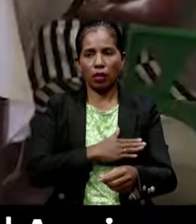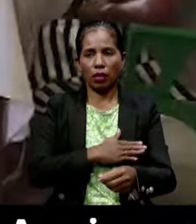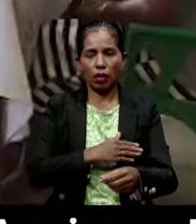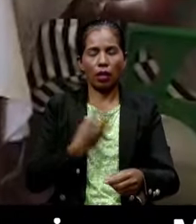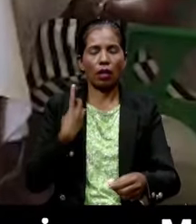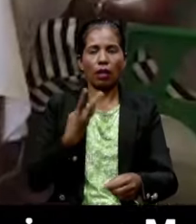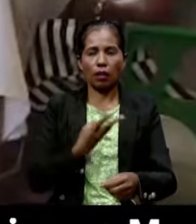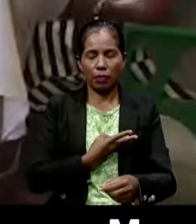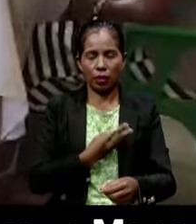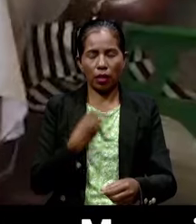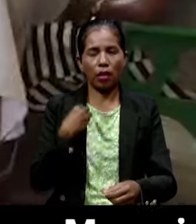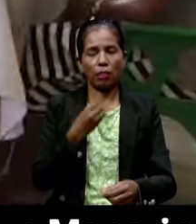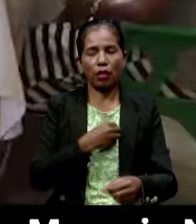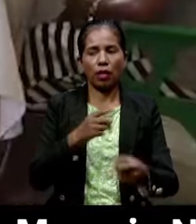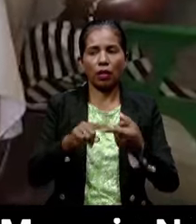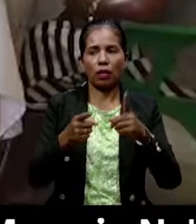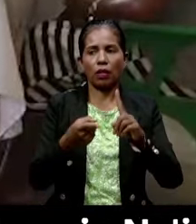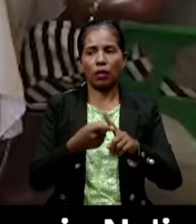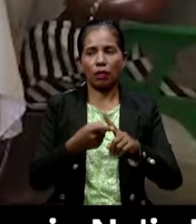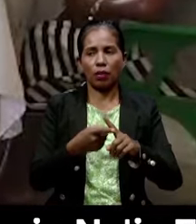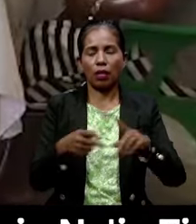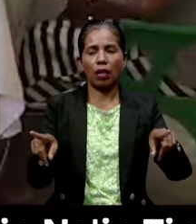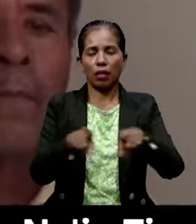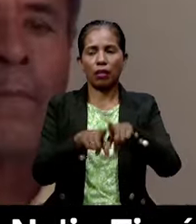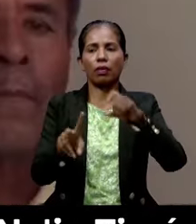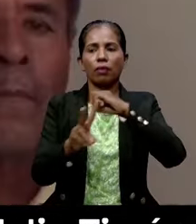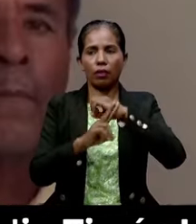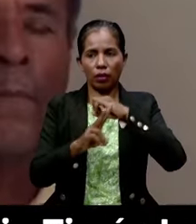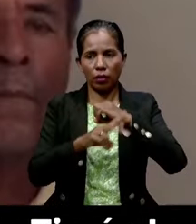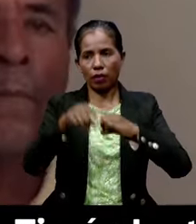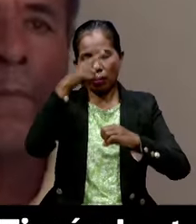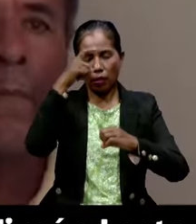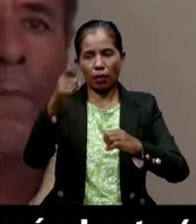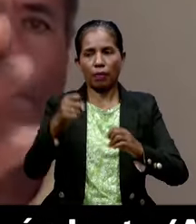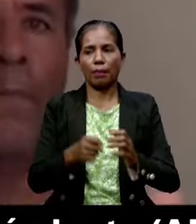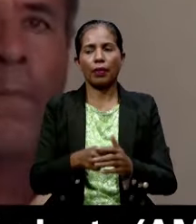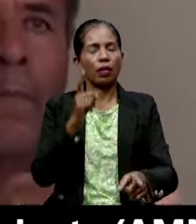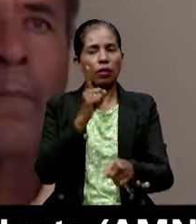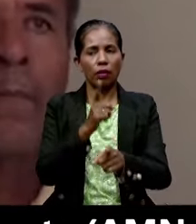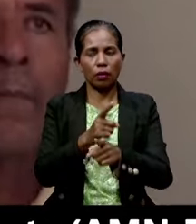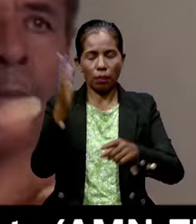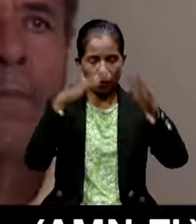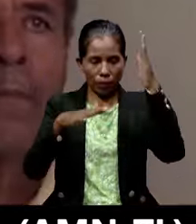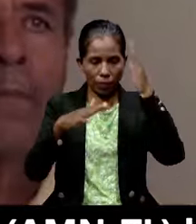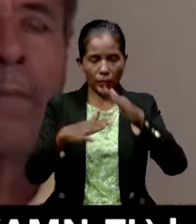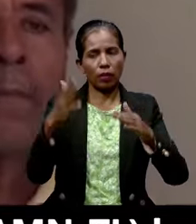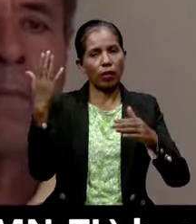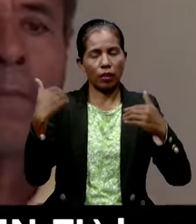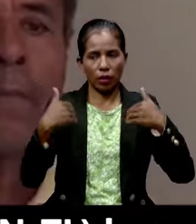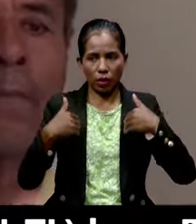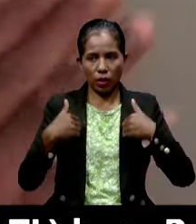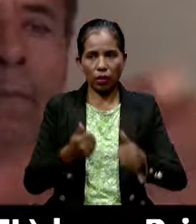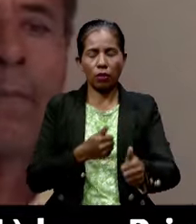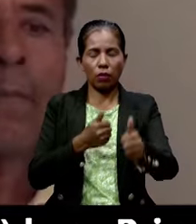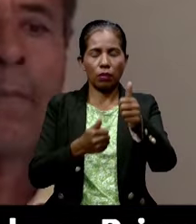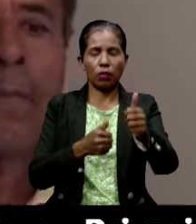amnia kolega ne be sai vitima ne tambah kestau ne lolos karek problema ne iauna la tuir nia